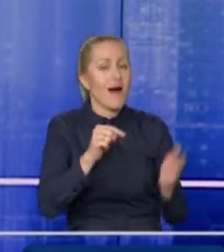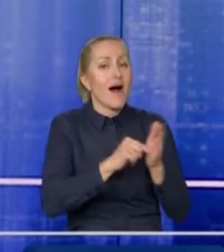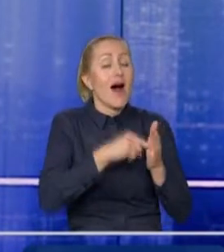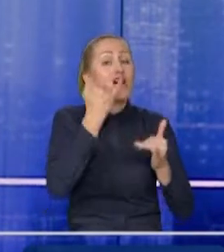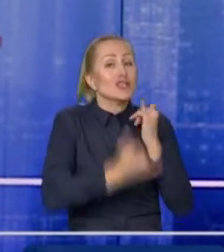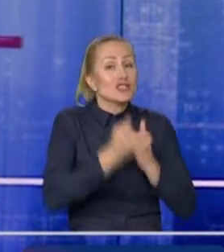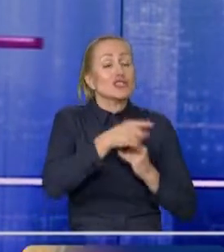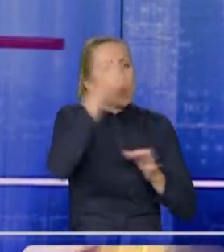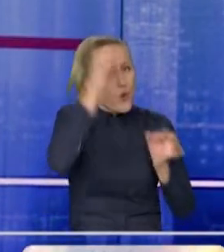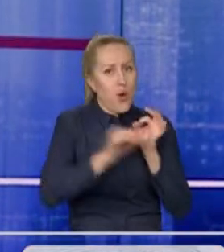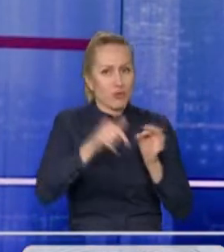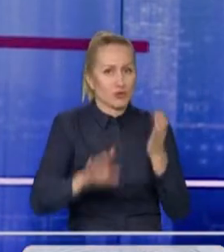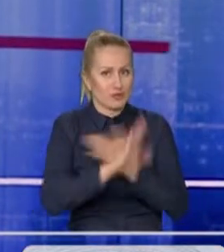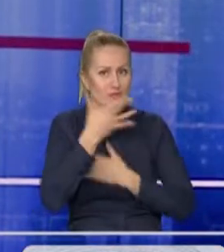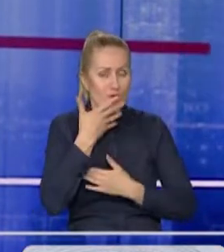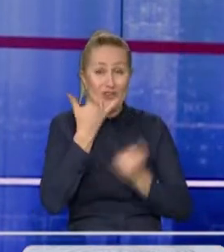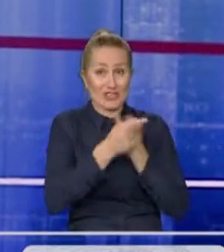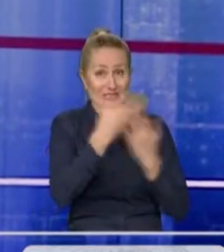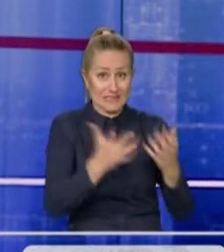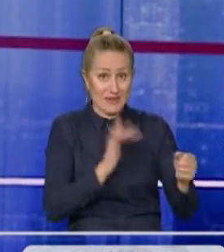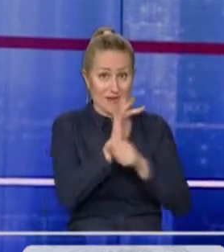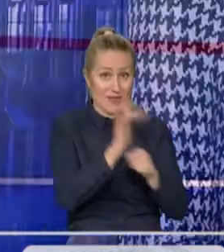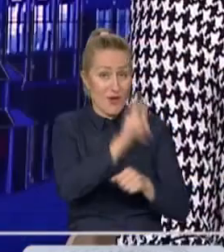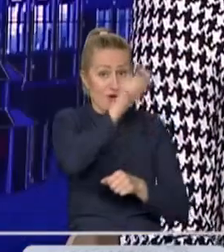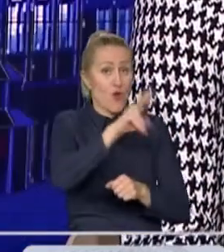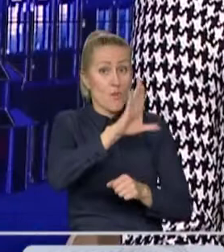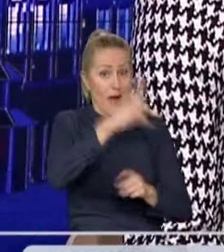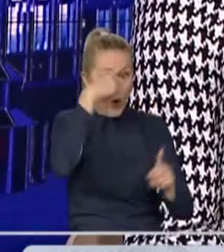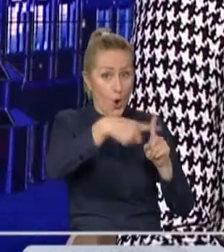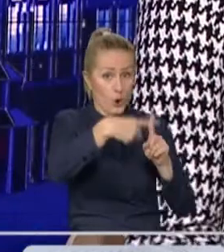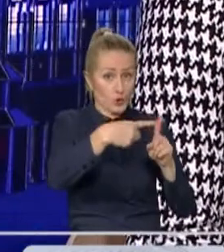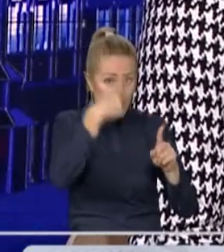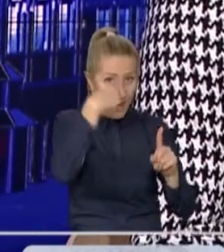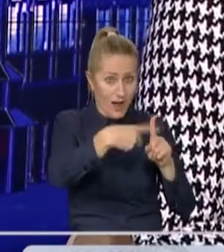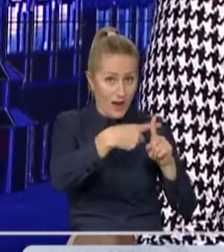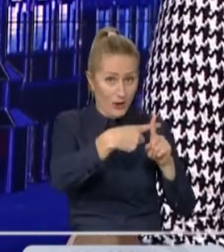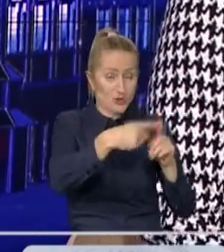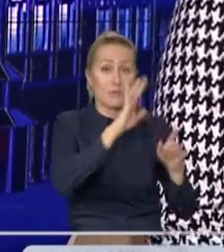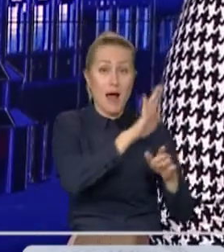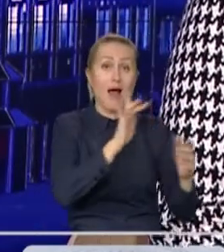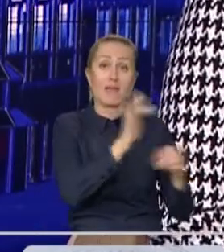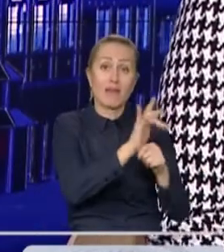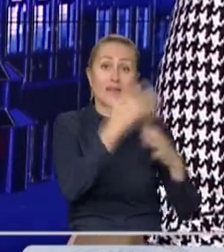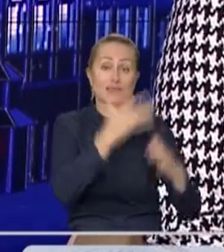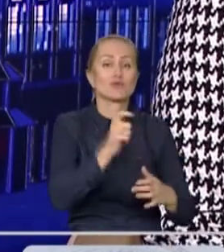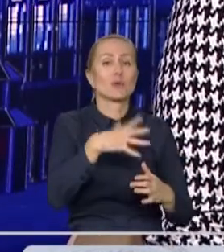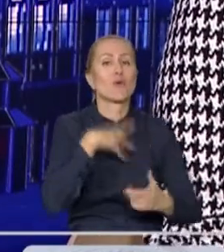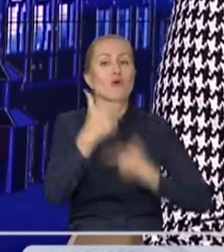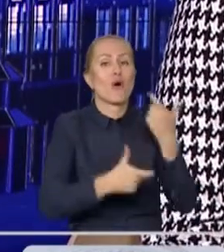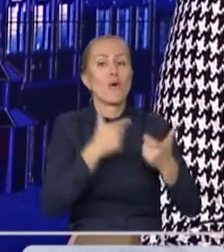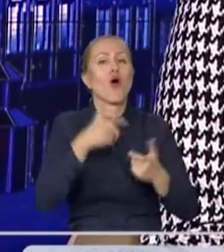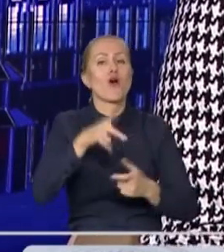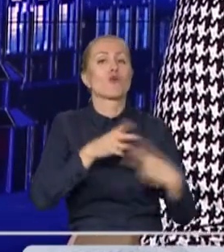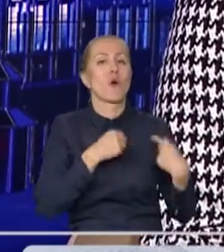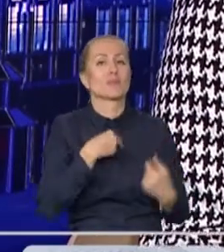chcesz skrytykować, tak, kogoś, kto jest związany z Kościołem katolickim, ale przecież krytykują, no przecież co zrobiła komisja pana Terlikowskiego?